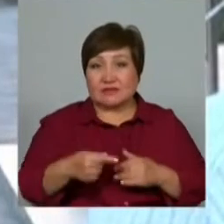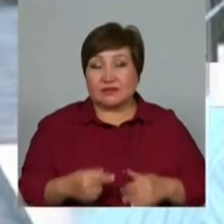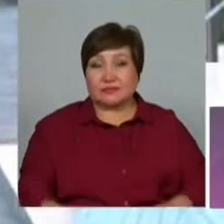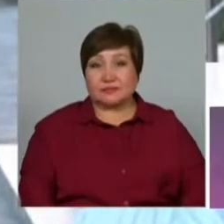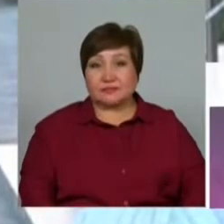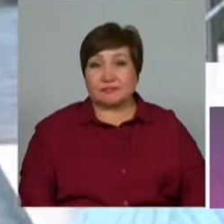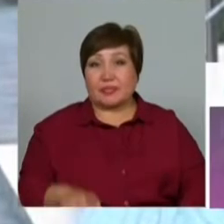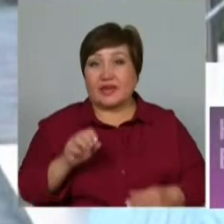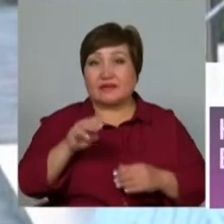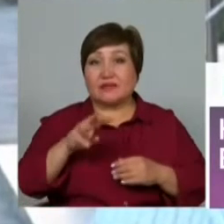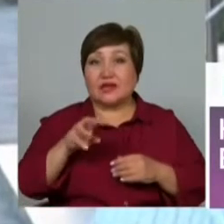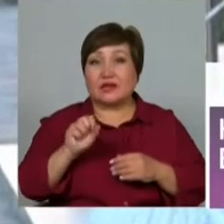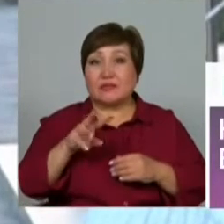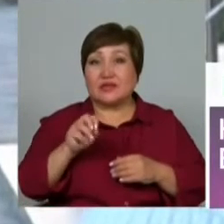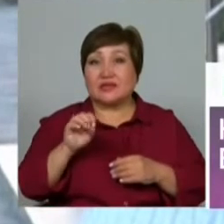Атамекен демалыс орнында